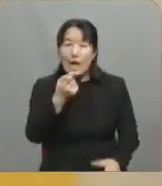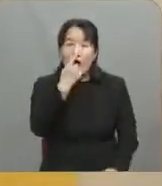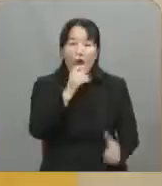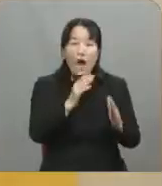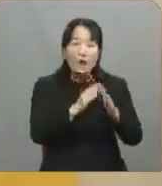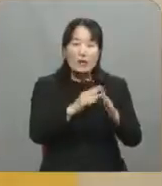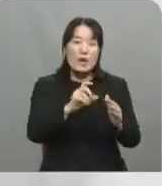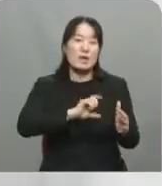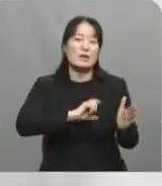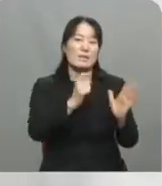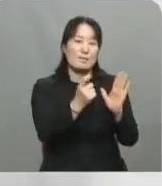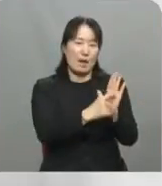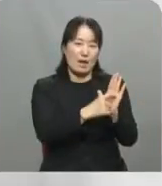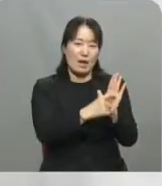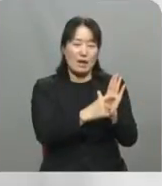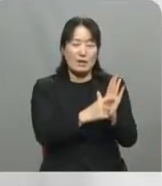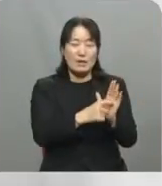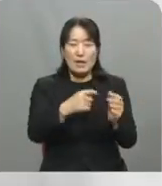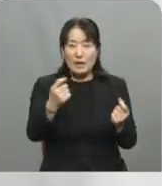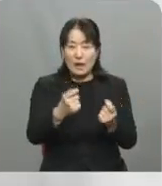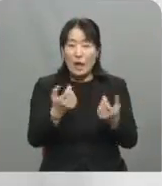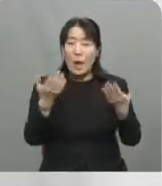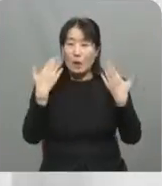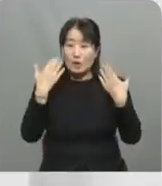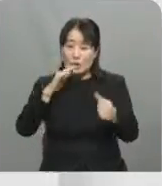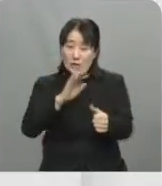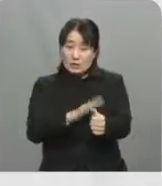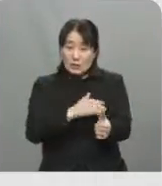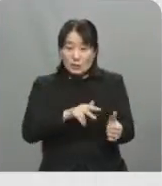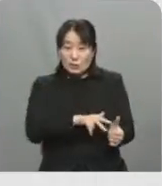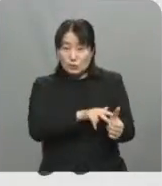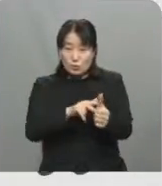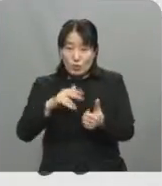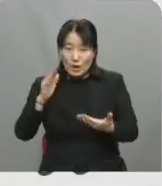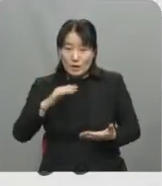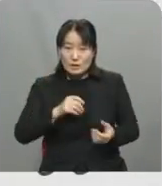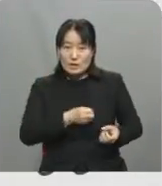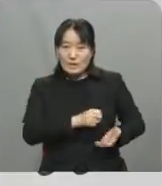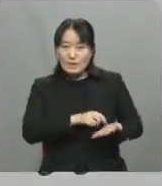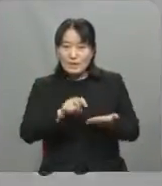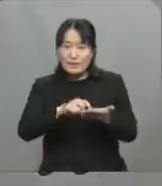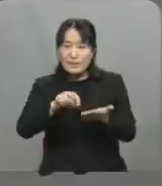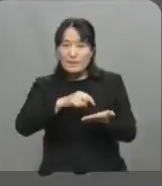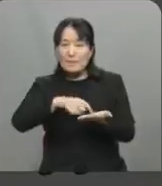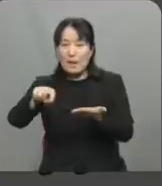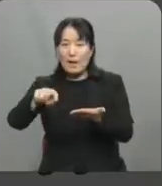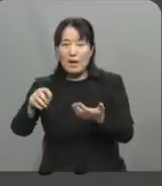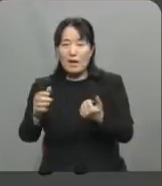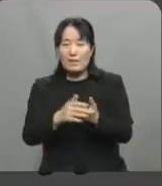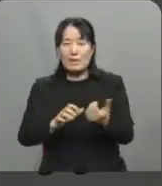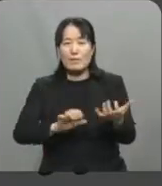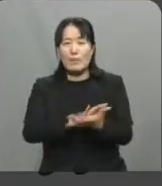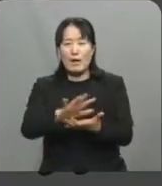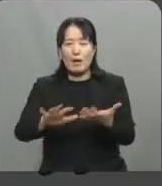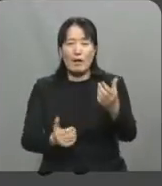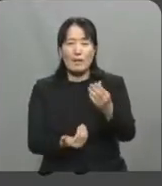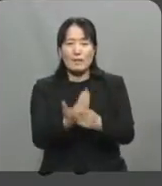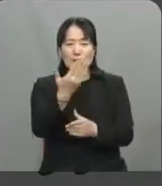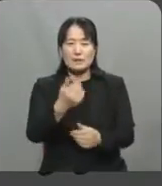받은 겁니다. 여기에 인근 학교들이 이런 잘못된 정보를 학생들에게 보내면서 혼란은 걷잡을 수 없이